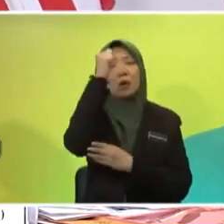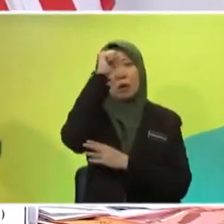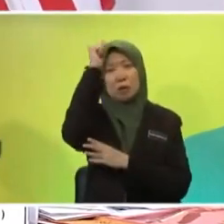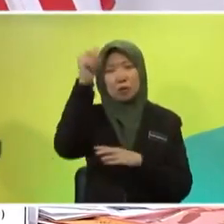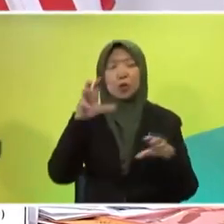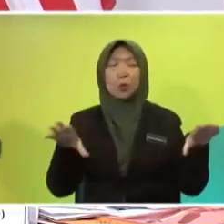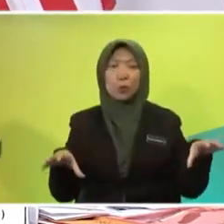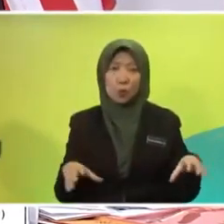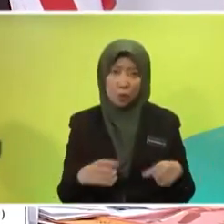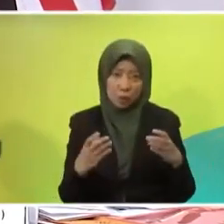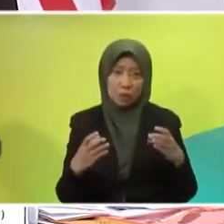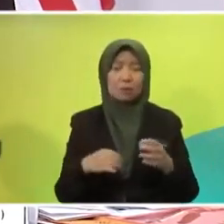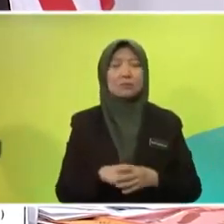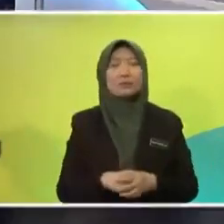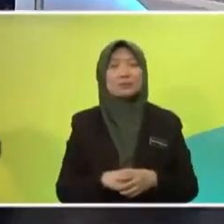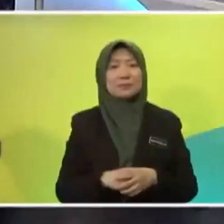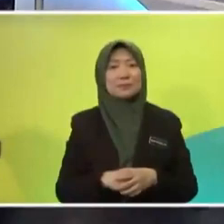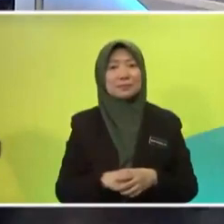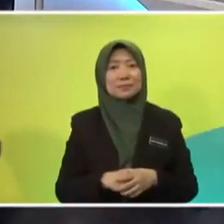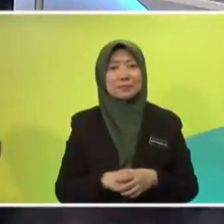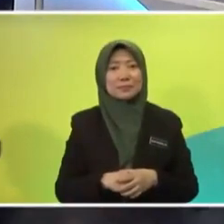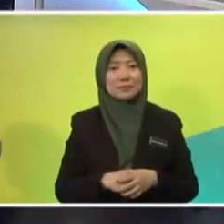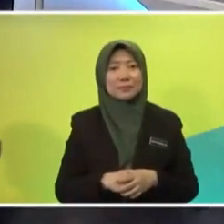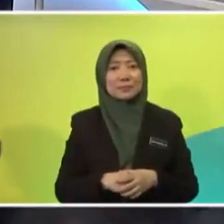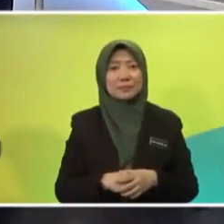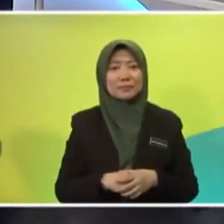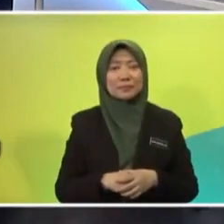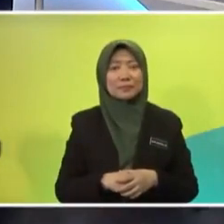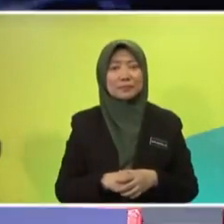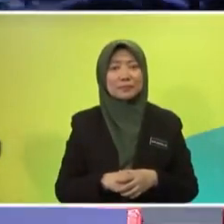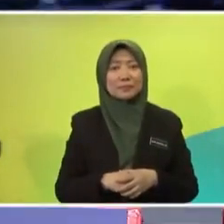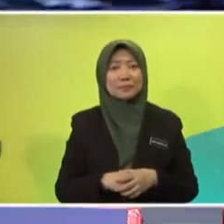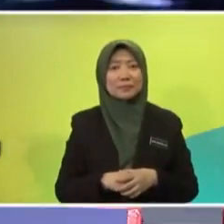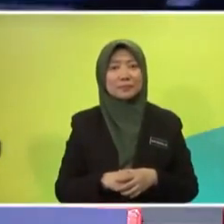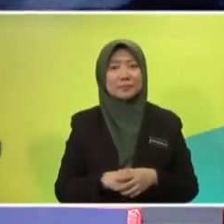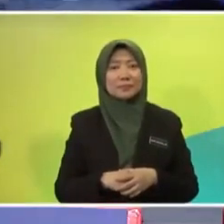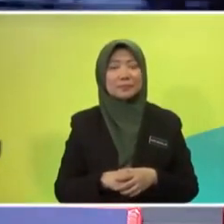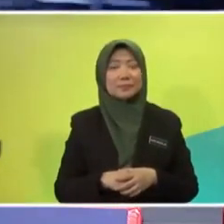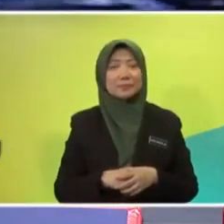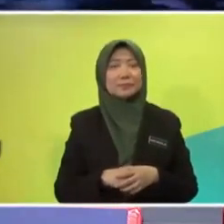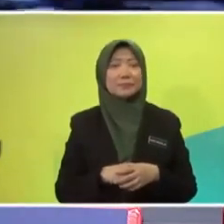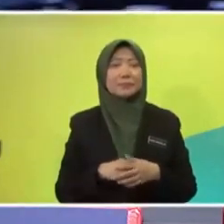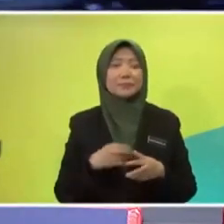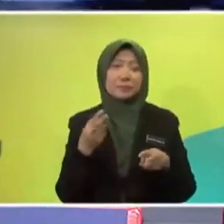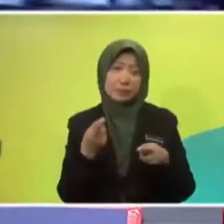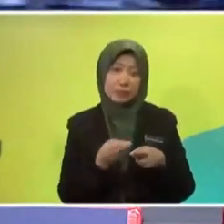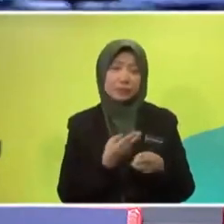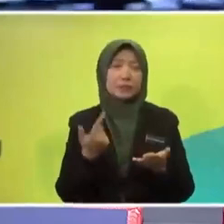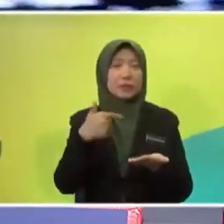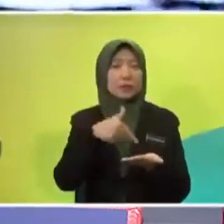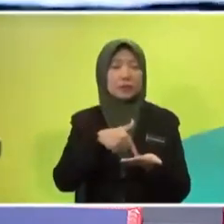Allah. Betul. Baiklah. Dan pastinya kita juga perlukan rumusan daripada Cikgu Su berkenaan